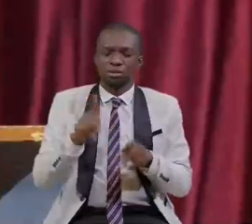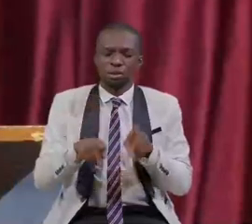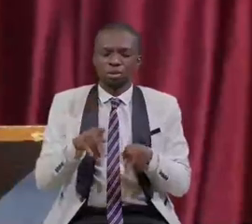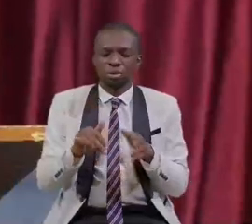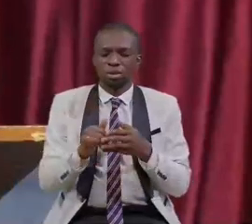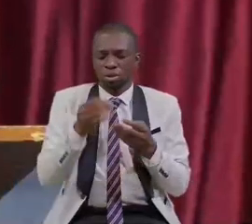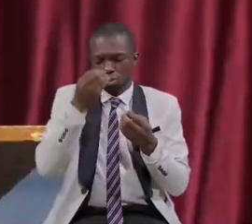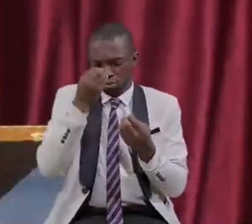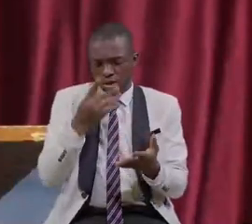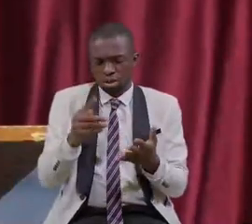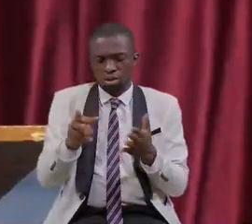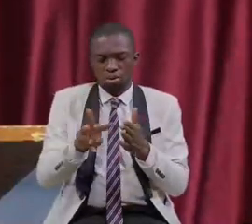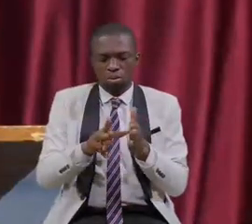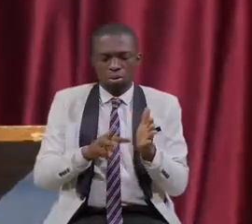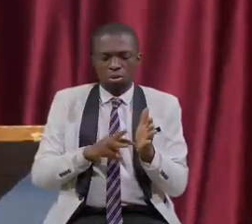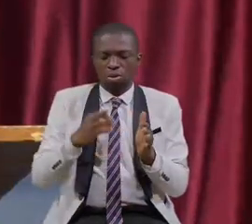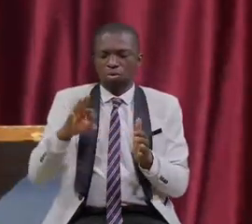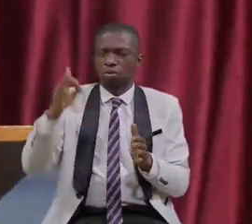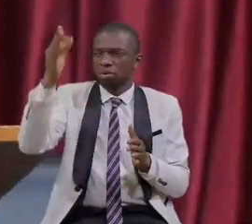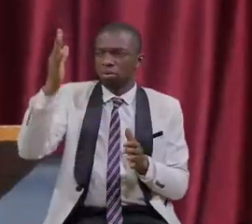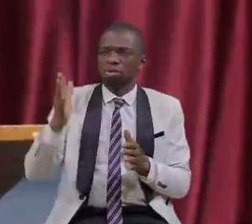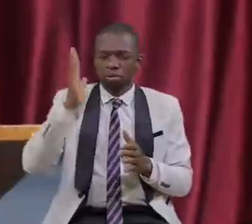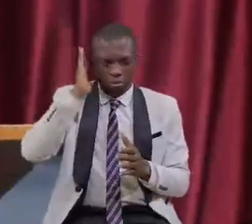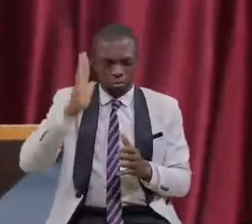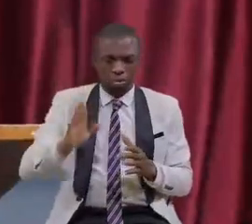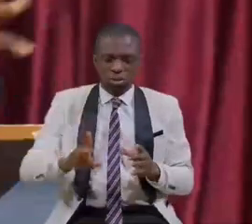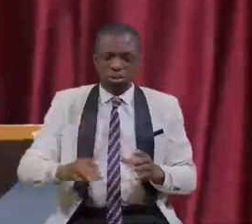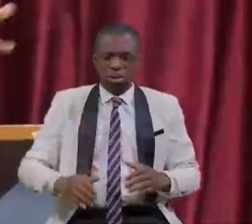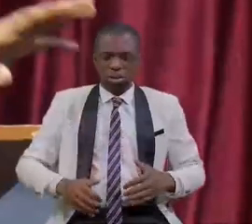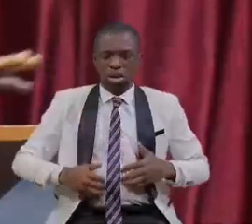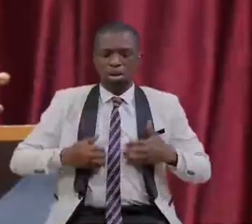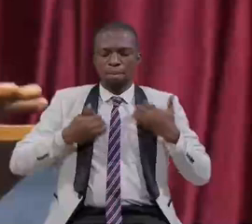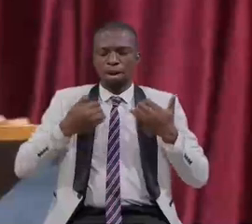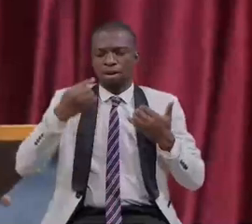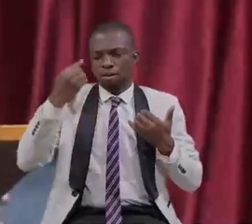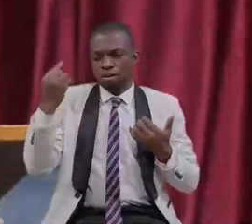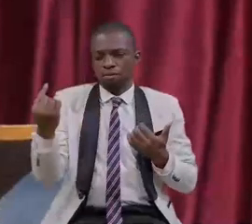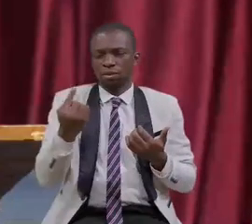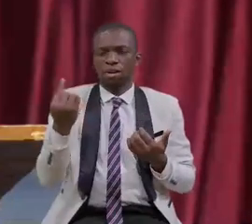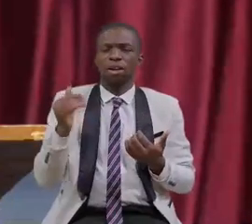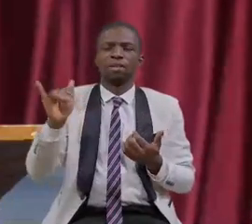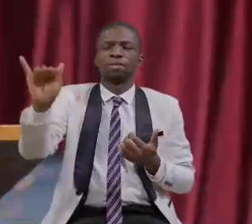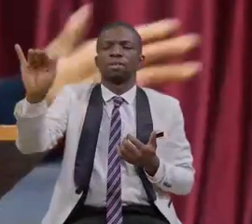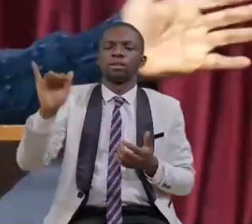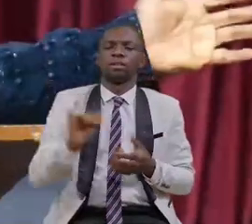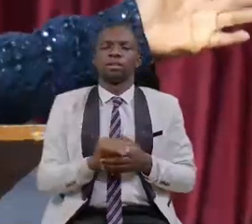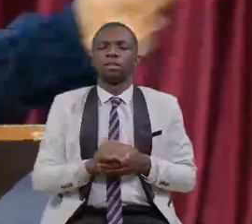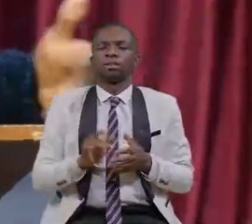seuls ceux qui font la volonté de Dieu vont demeurer éternellement. Jésus prêchait quelque part.